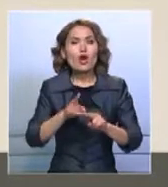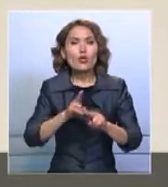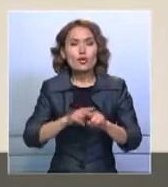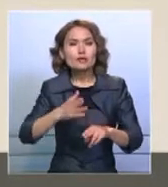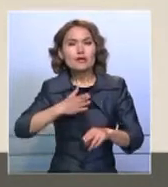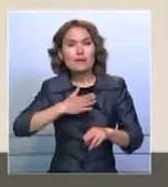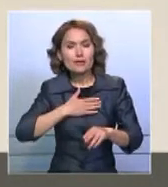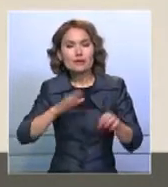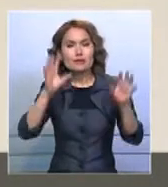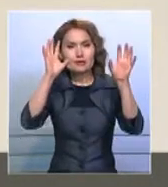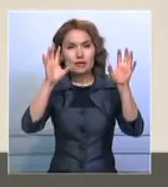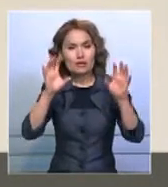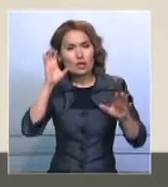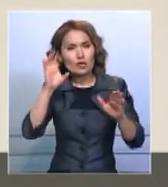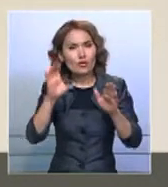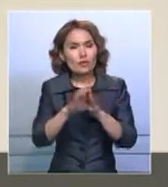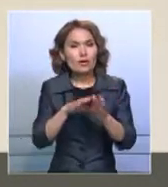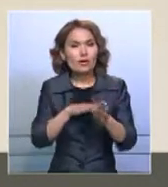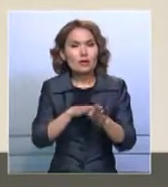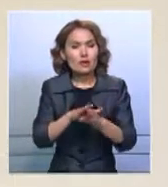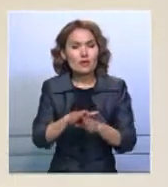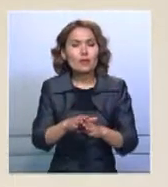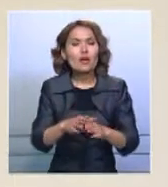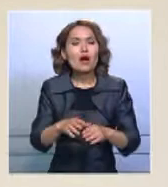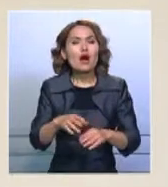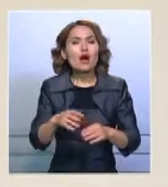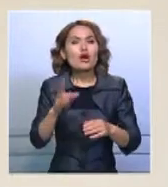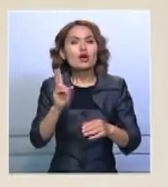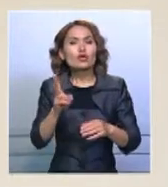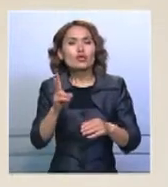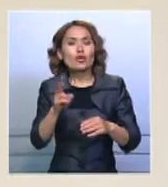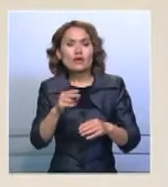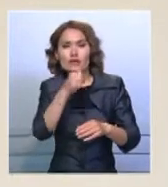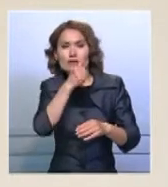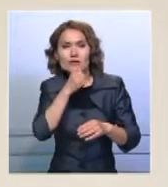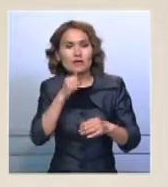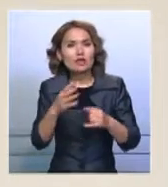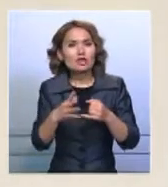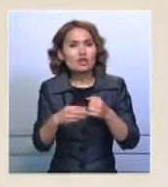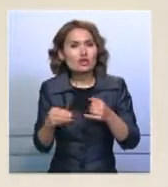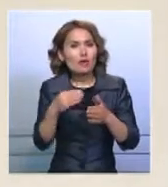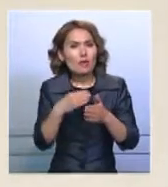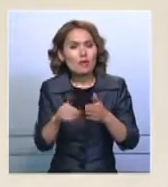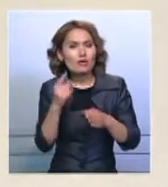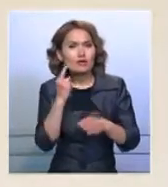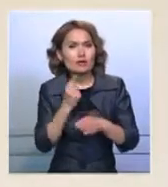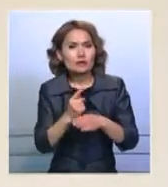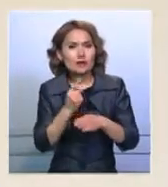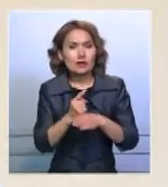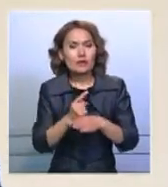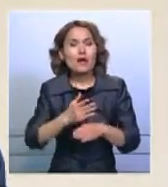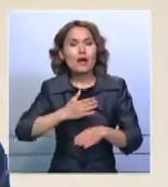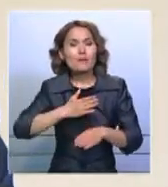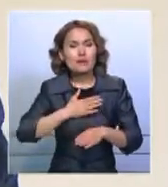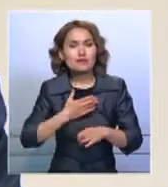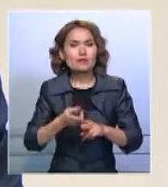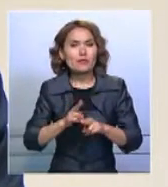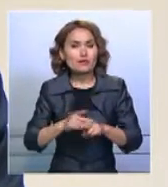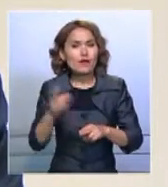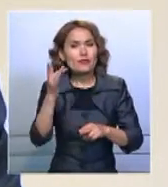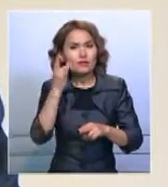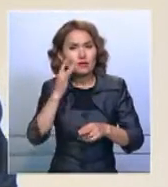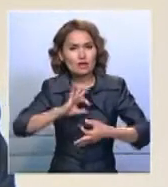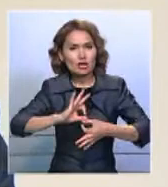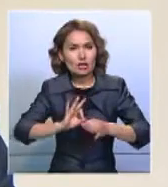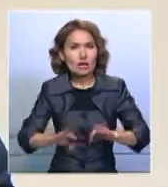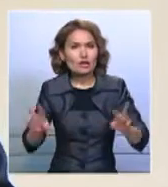талапты түрлі құйтырқы жолдармен айналып өткісі келетіндерге тосқауыл қою үшін заңның осы ережесін құқықтық тәсілдермен